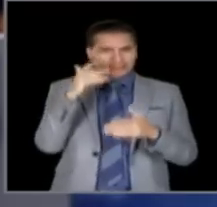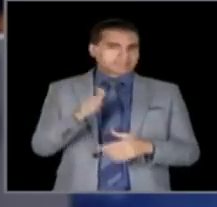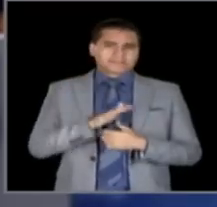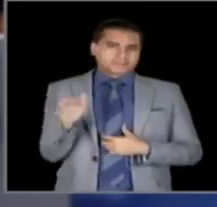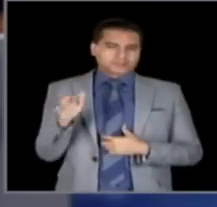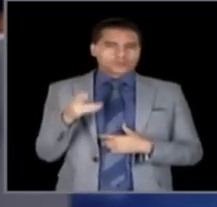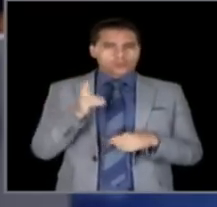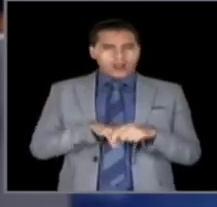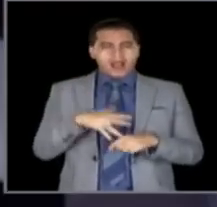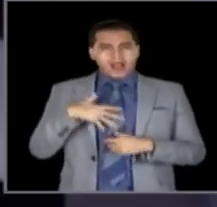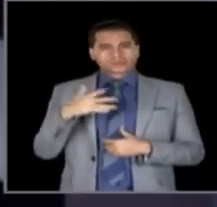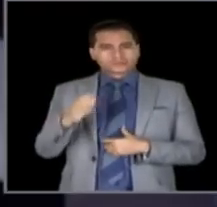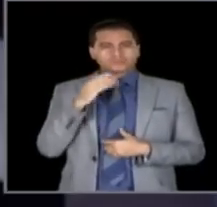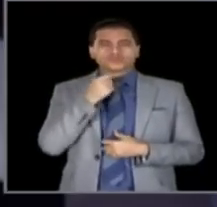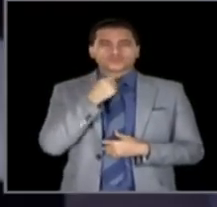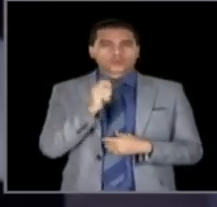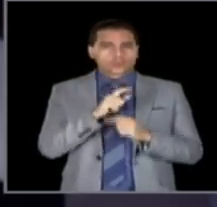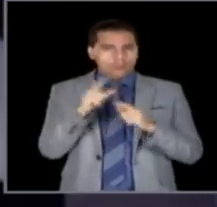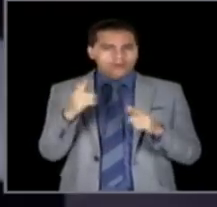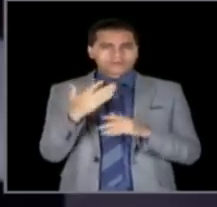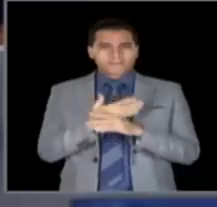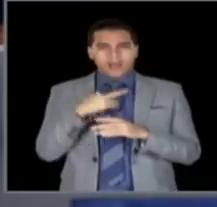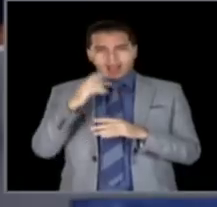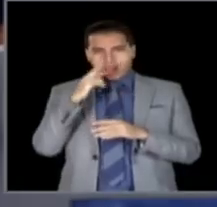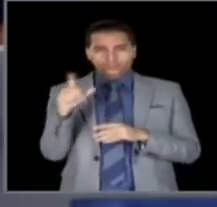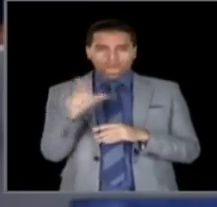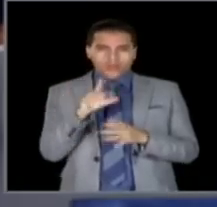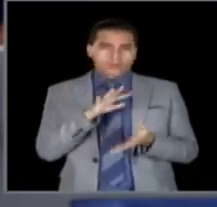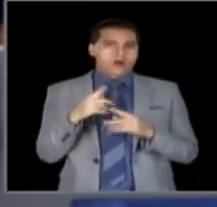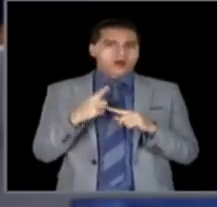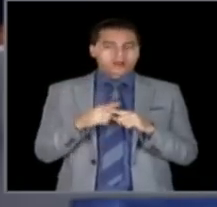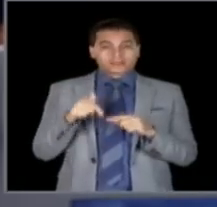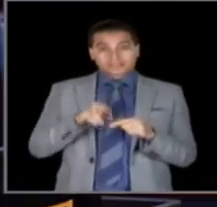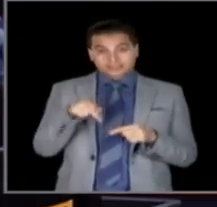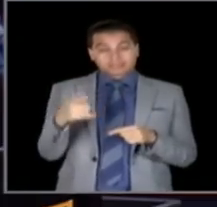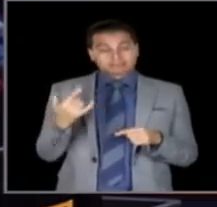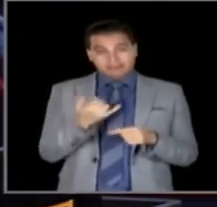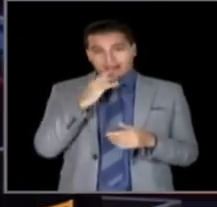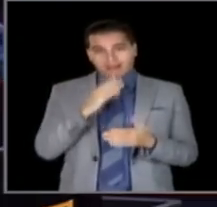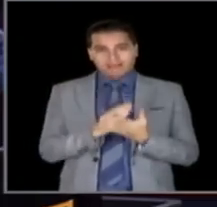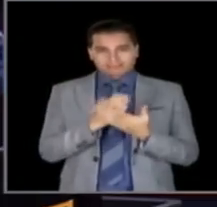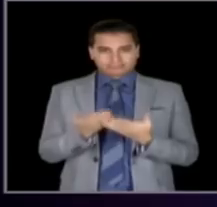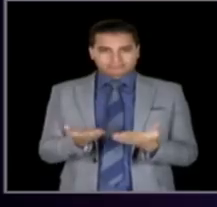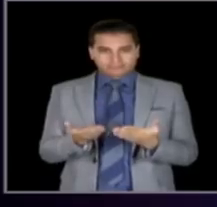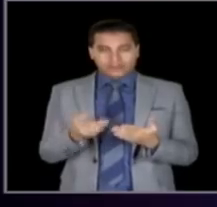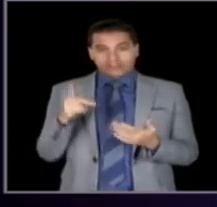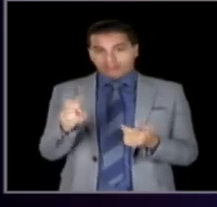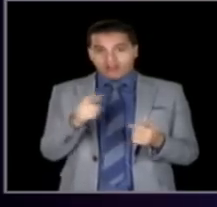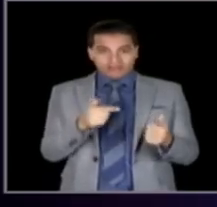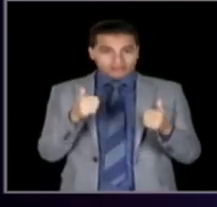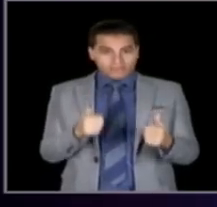حب. وعايز الإجابات بصوت واضح عشان أقولك صح ولا غلط، بس الأسئلة سهلة بجد. طاها